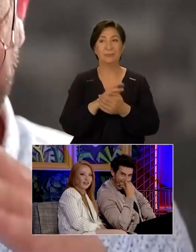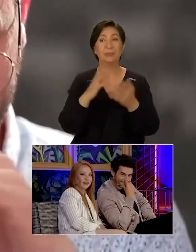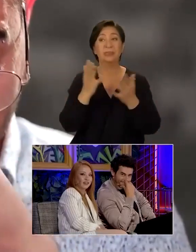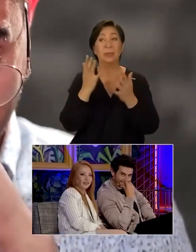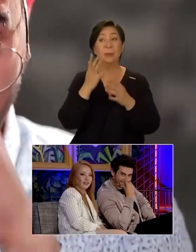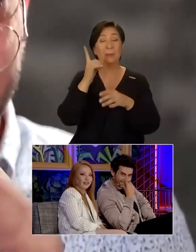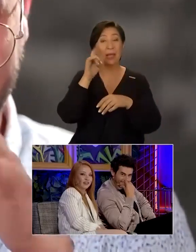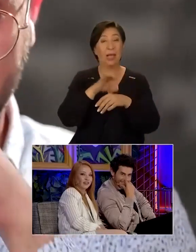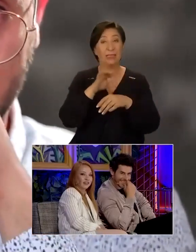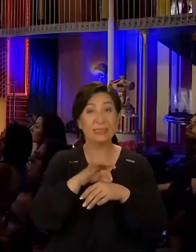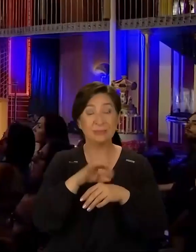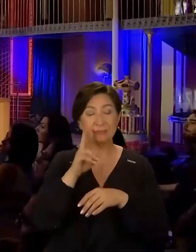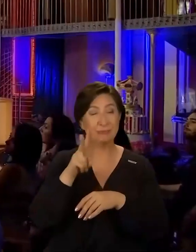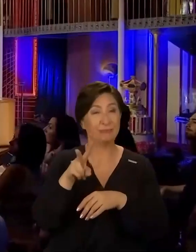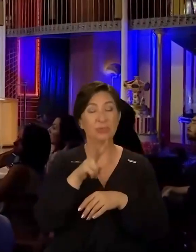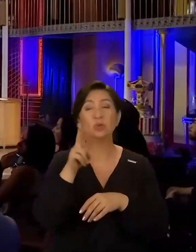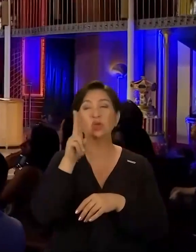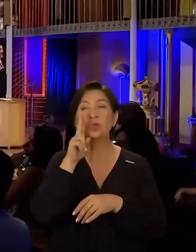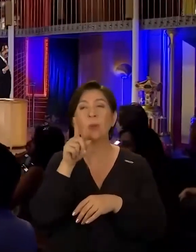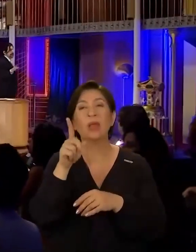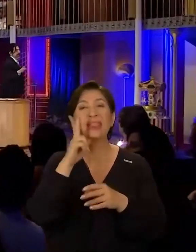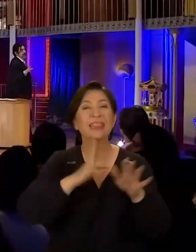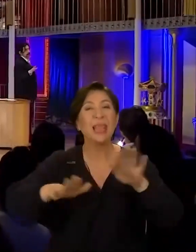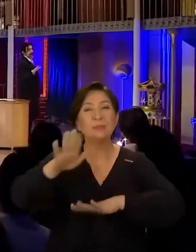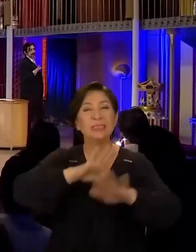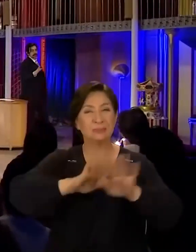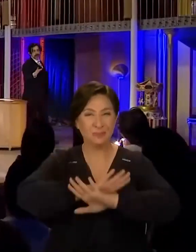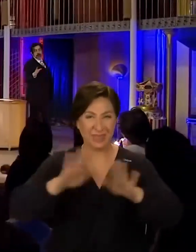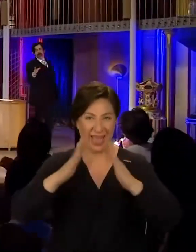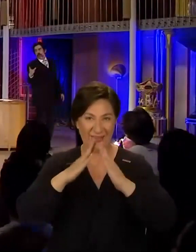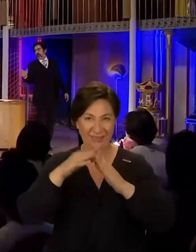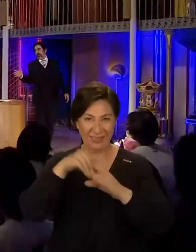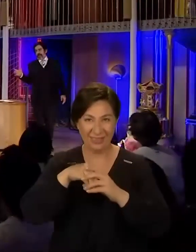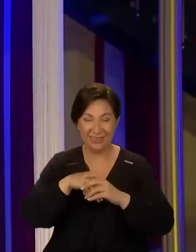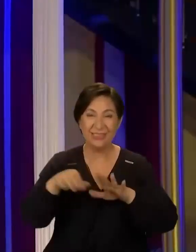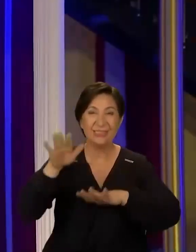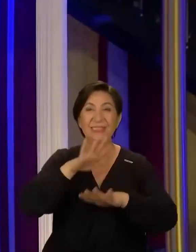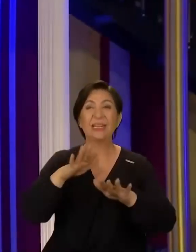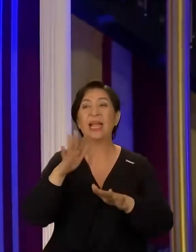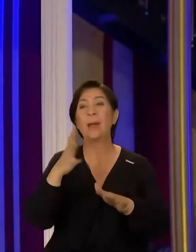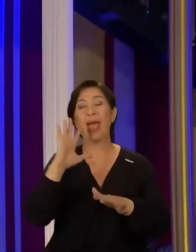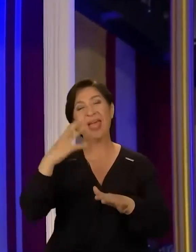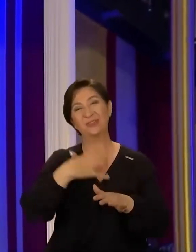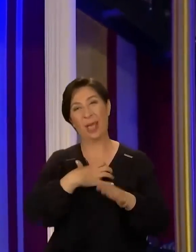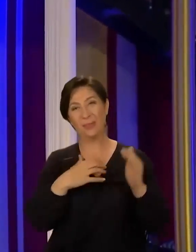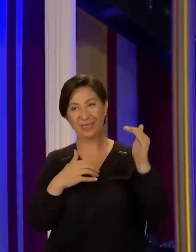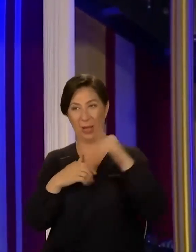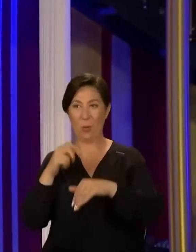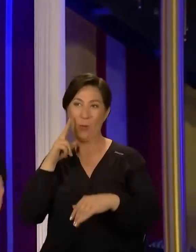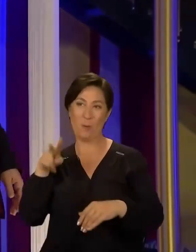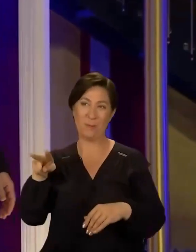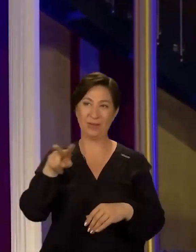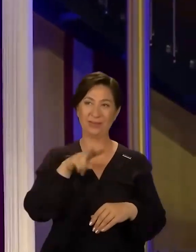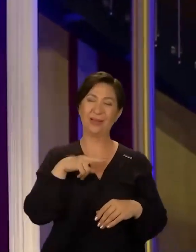Yani Rabia'nın etrafa bakışı şimdi benim... Şimdi sonunda burayı temizledikten sonra slow motion olarak galiba ev sahibi geliyor değil